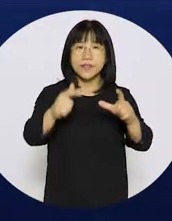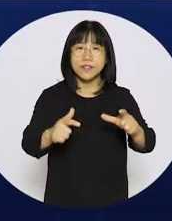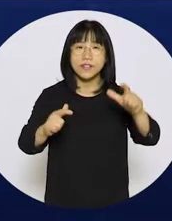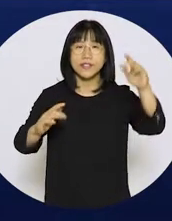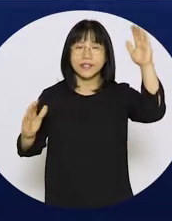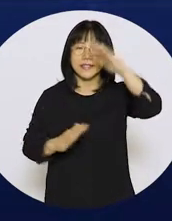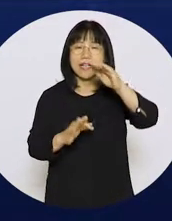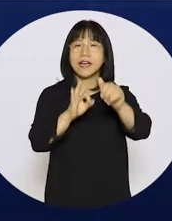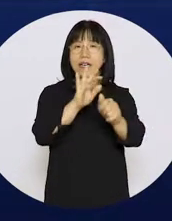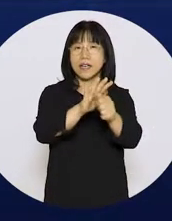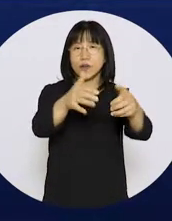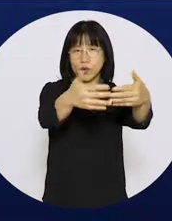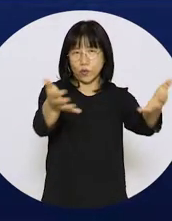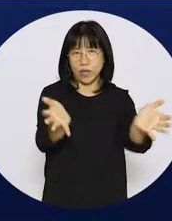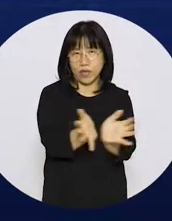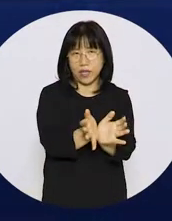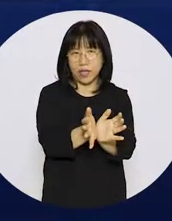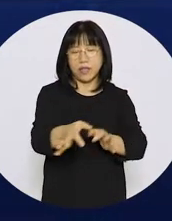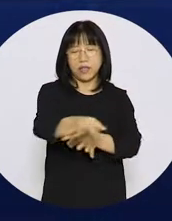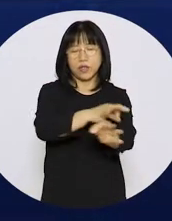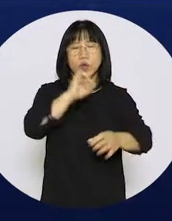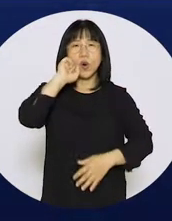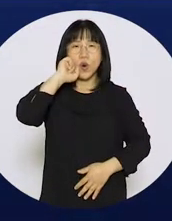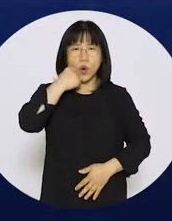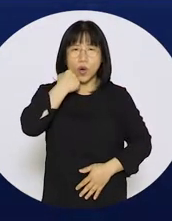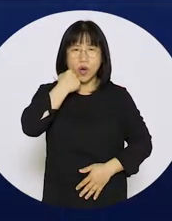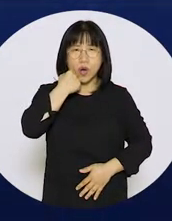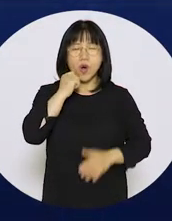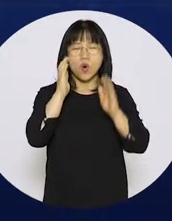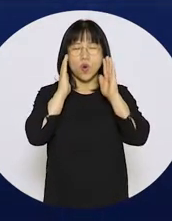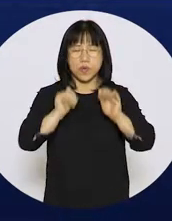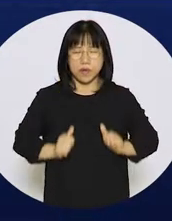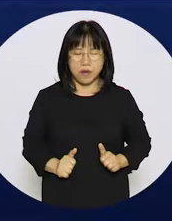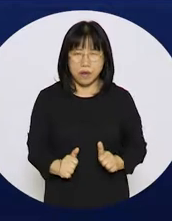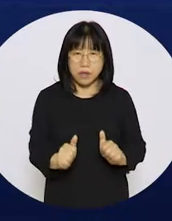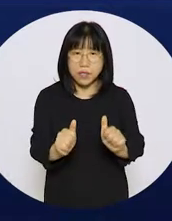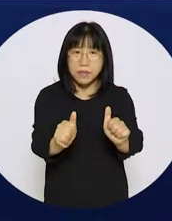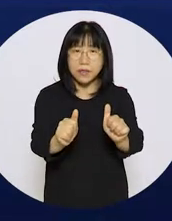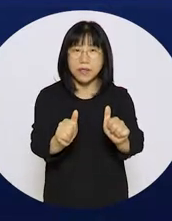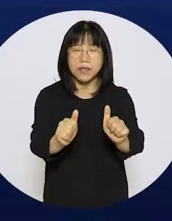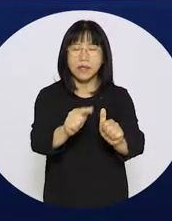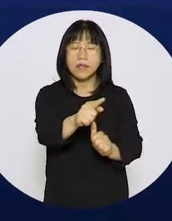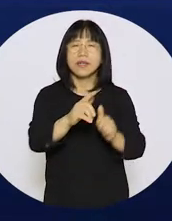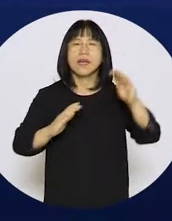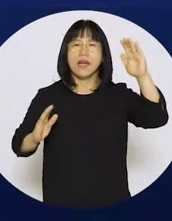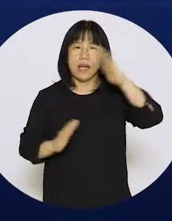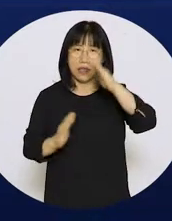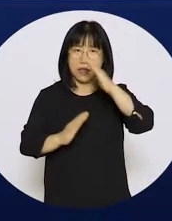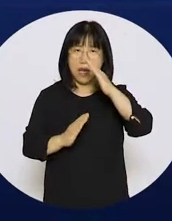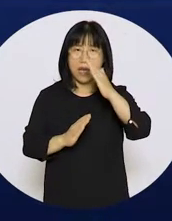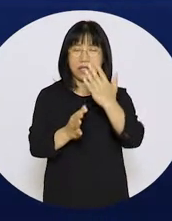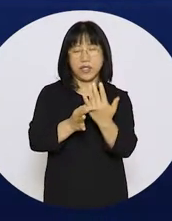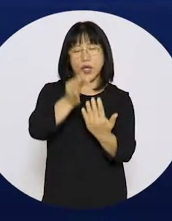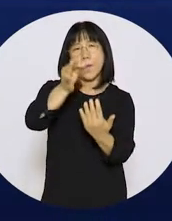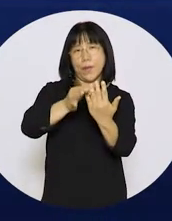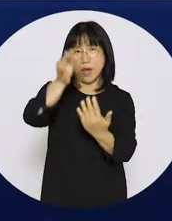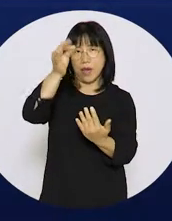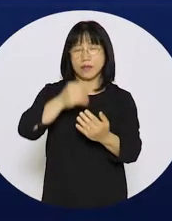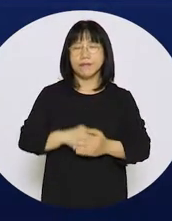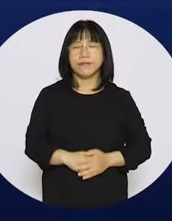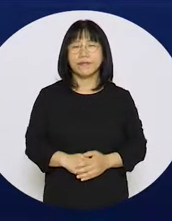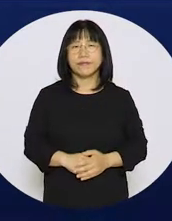강서구 장학회 에서는 어려운 가정형편 속에서도 열심히 공부하며 스스로 꿈과 희망을 키워가고 있는 지역 내